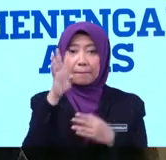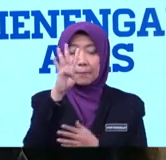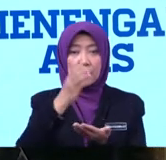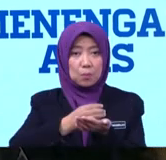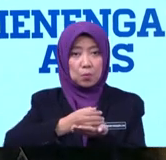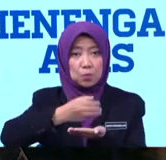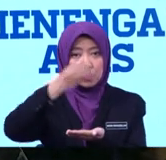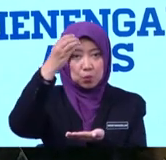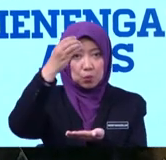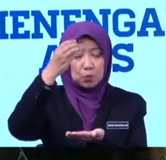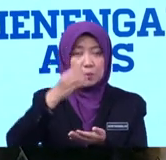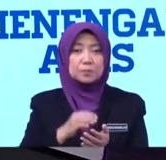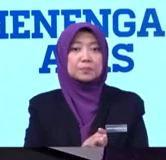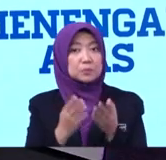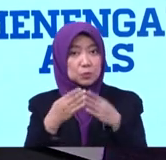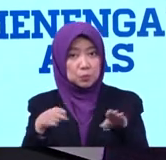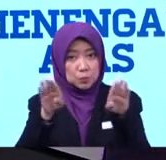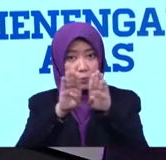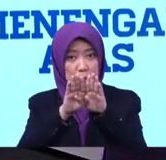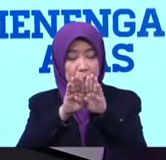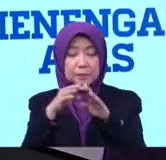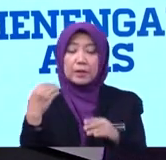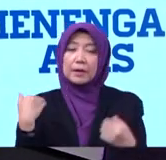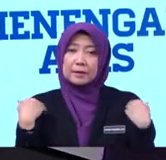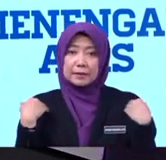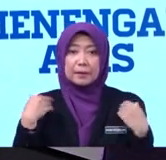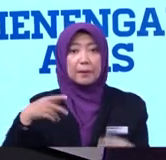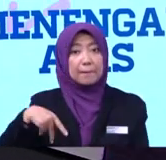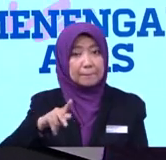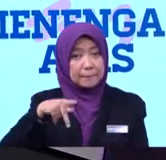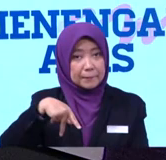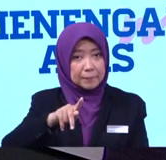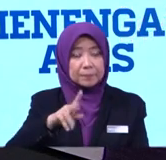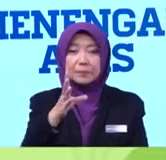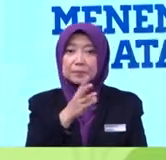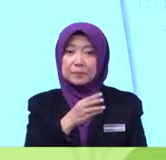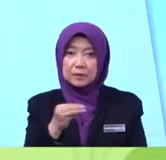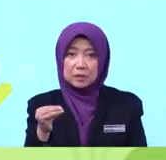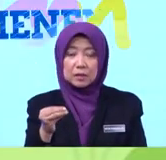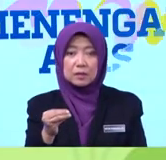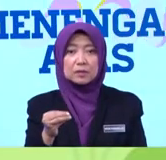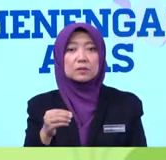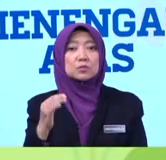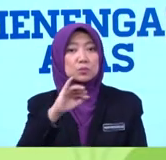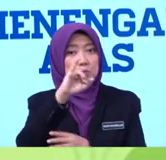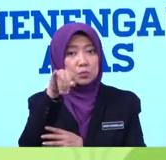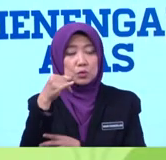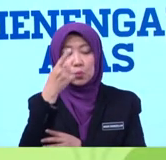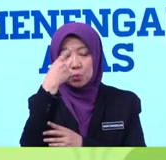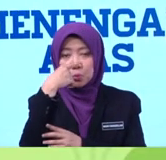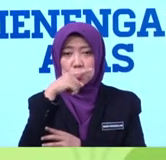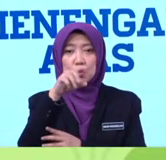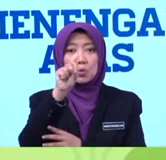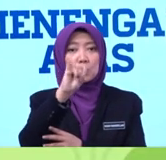dengan penutup kita ada picagari dan jam serta silinder penukar